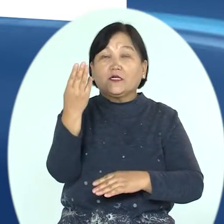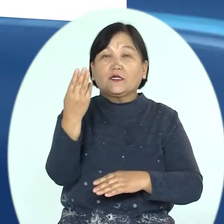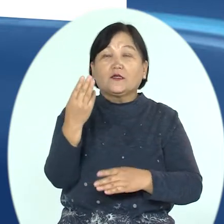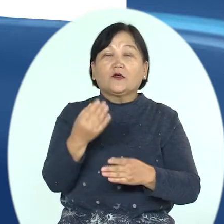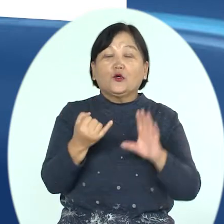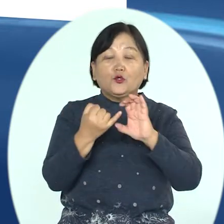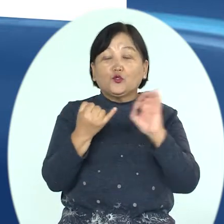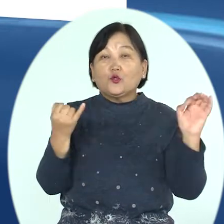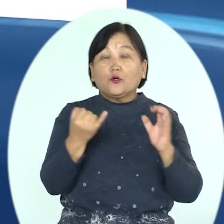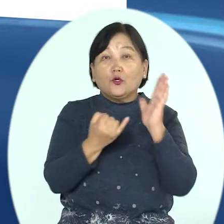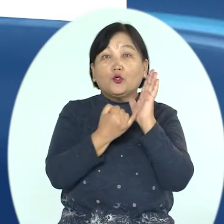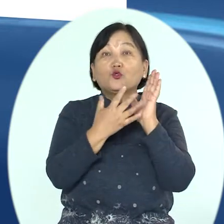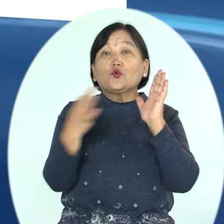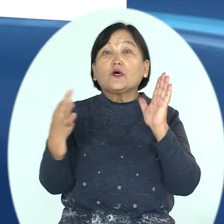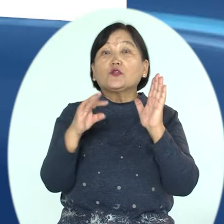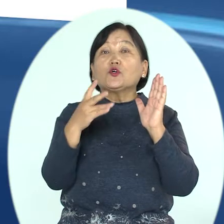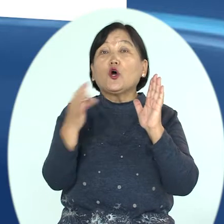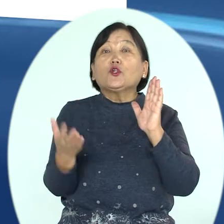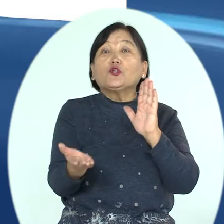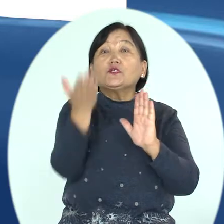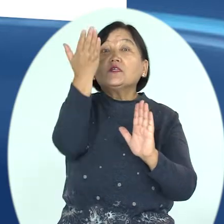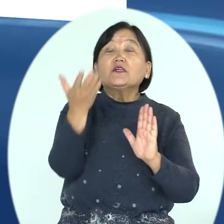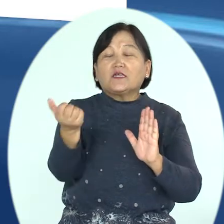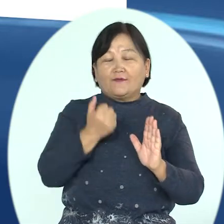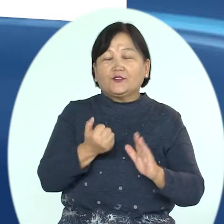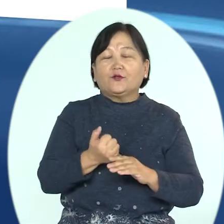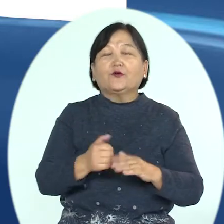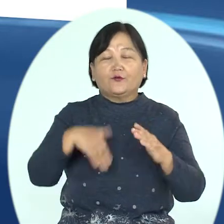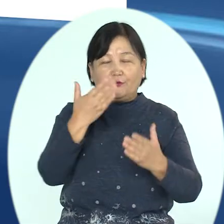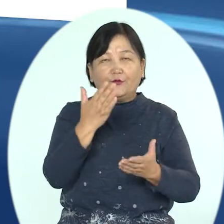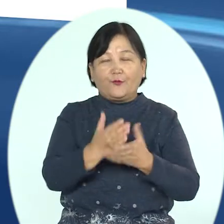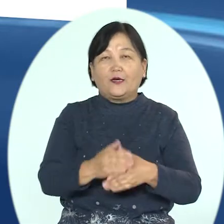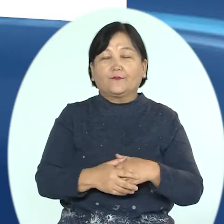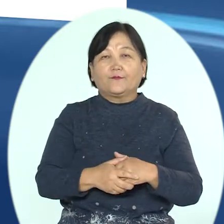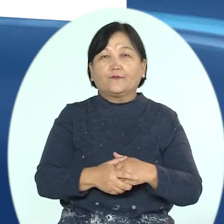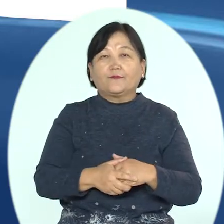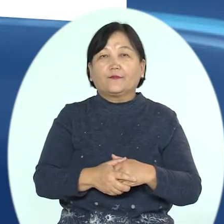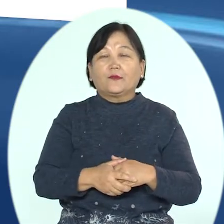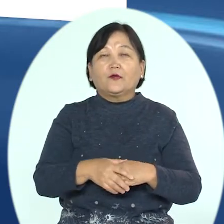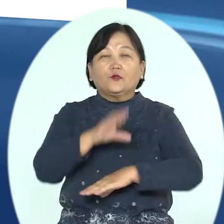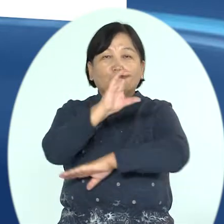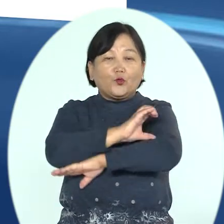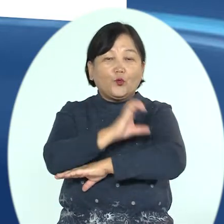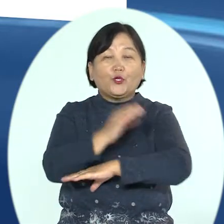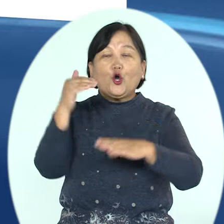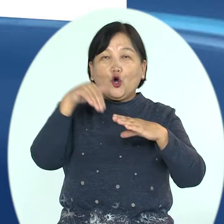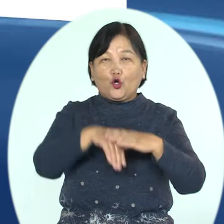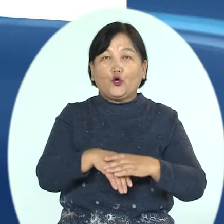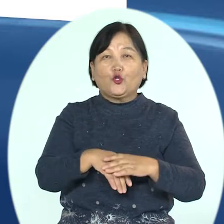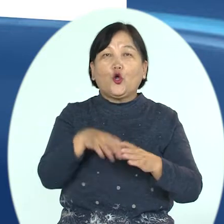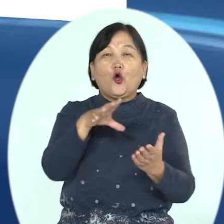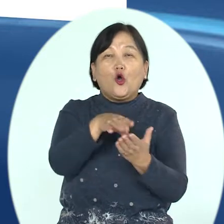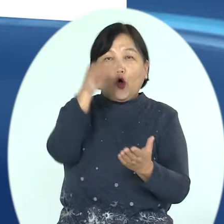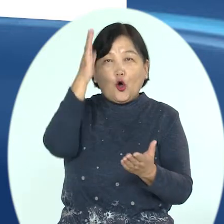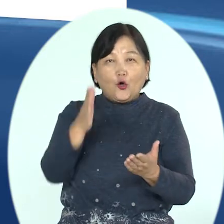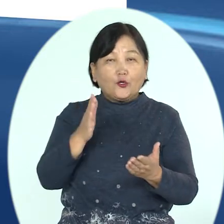нь бол 600-аас дээш авсан тохиолдолд бол олгодог байж байгаа. Тэгээд элсэж ороод